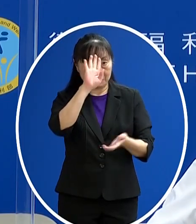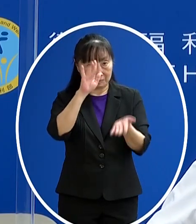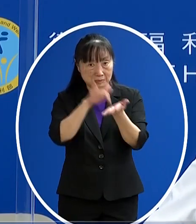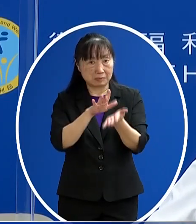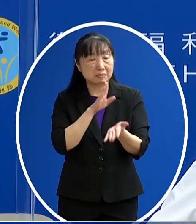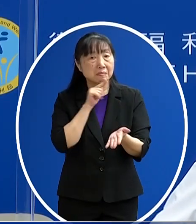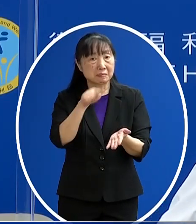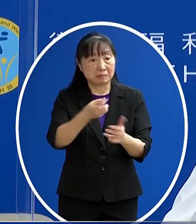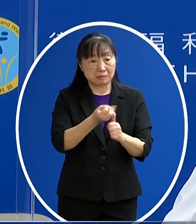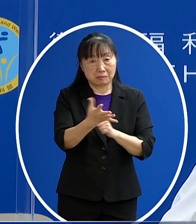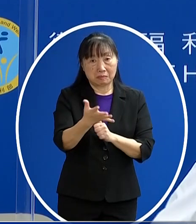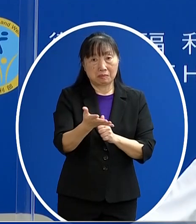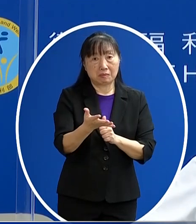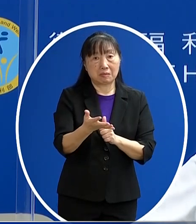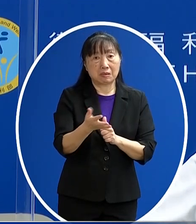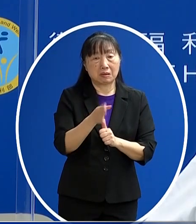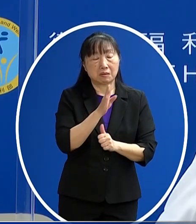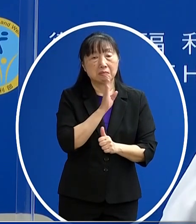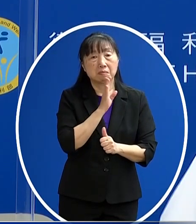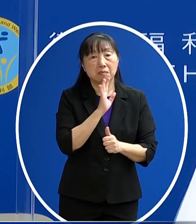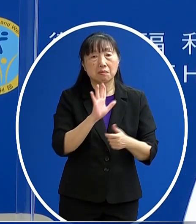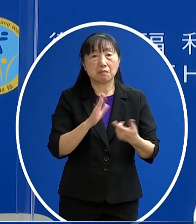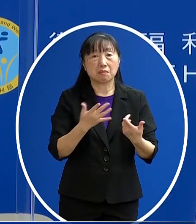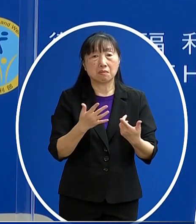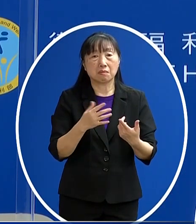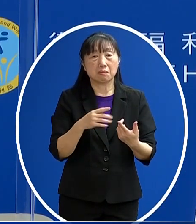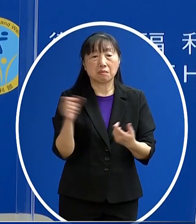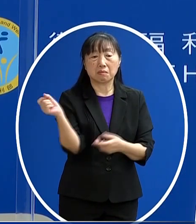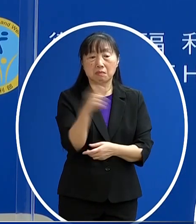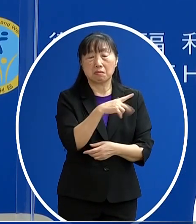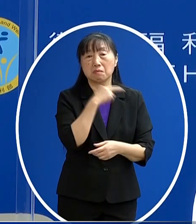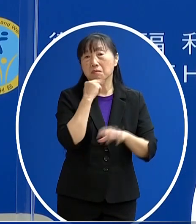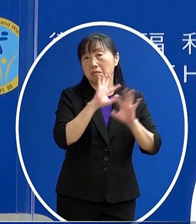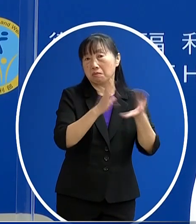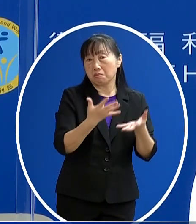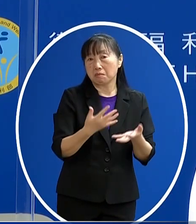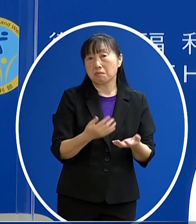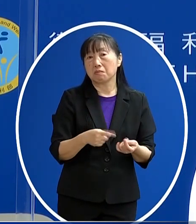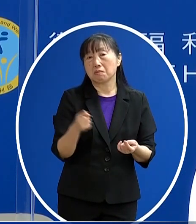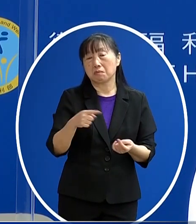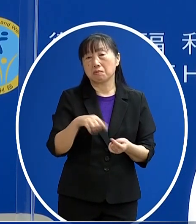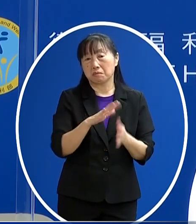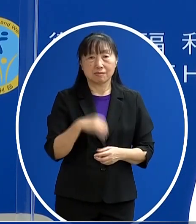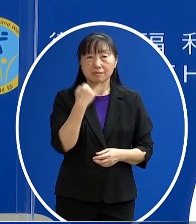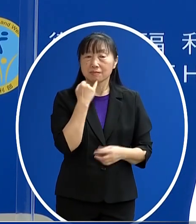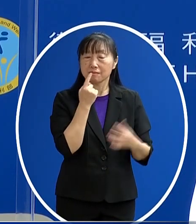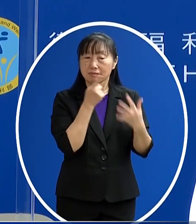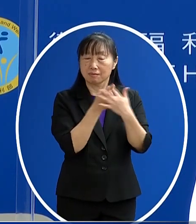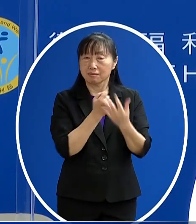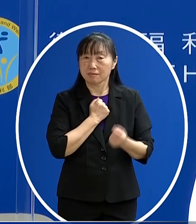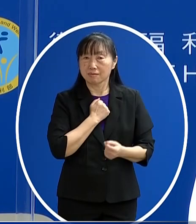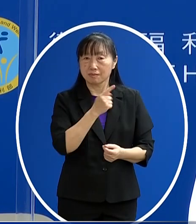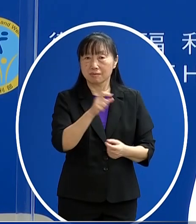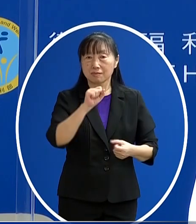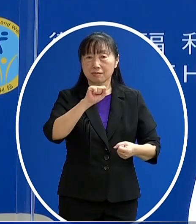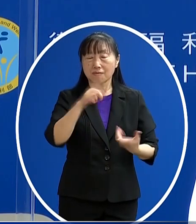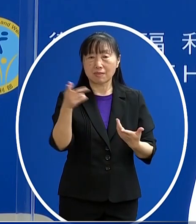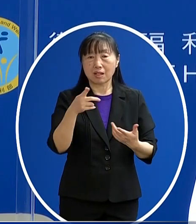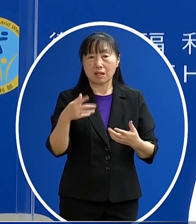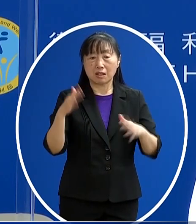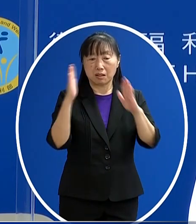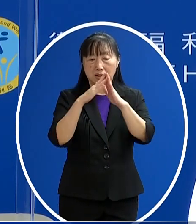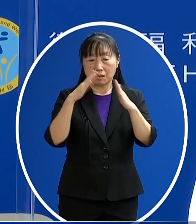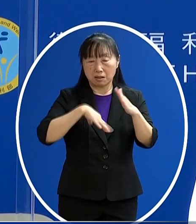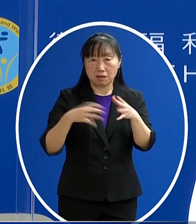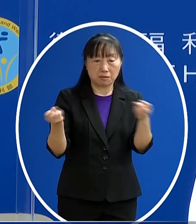确实它的传播力是会有比英国病毒株还有更高的一个传播的能力，它的加护传播率